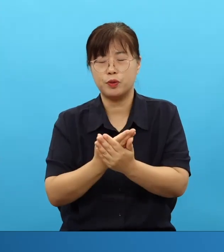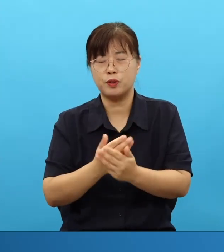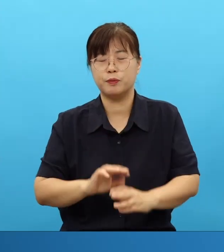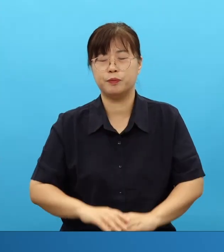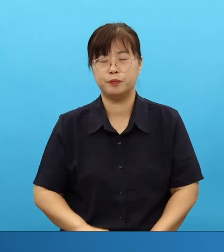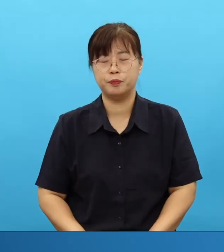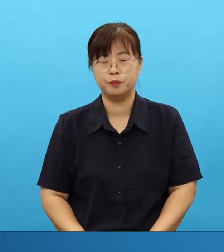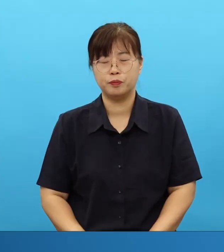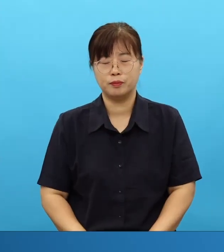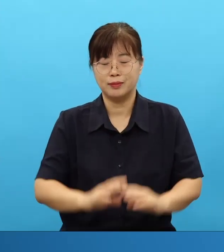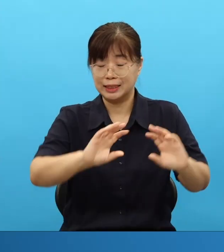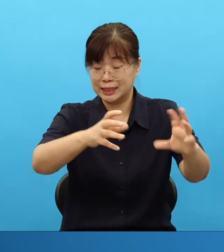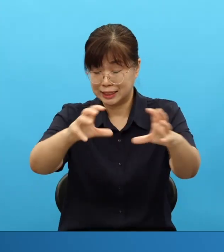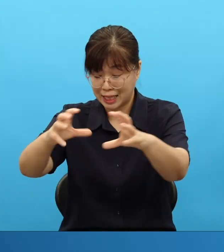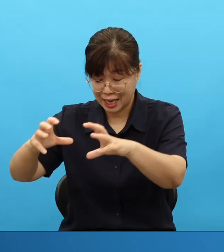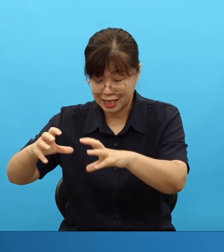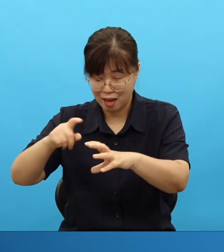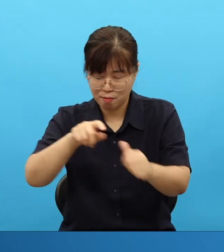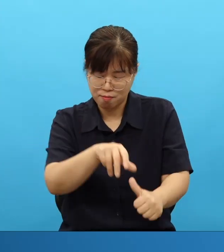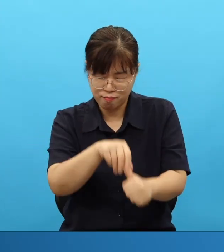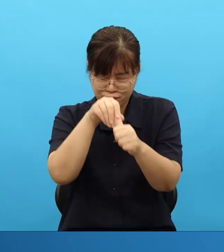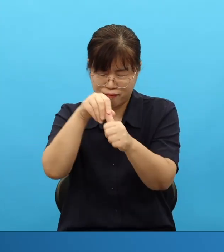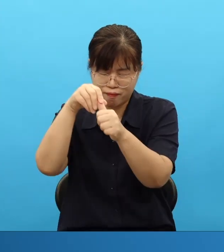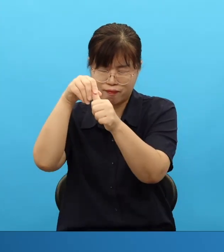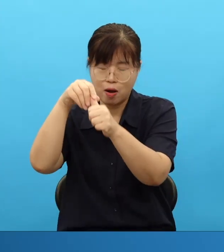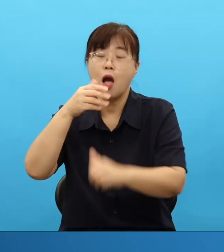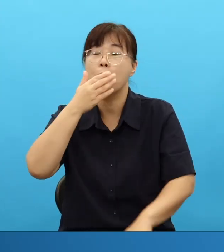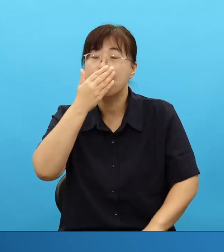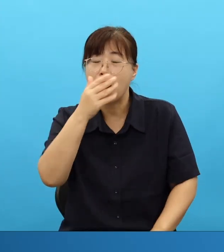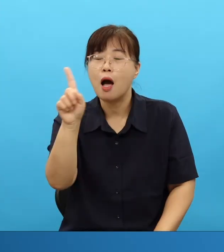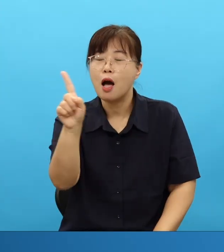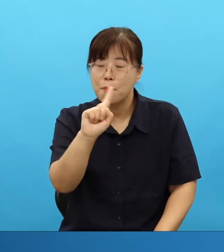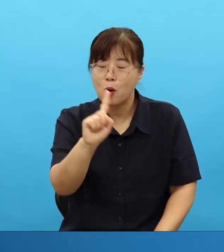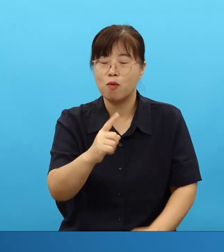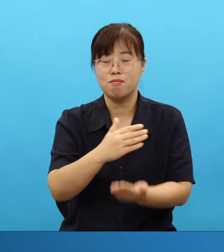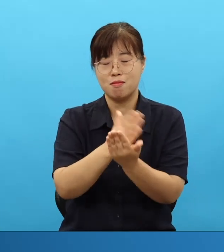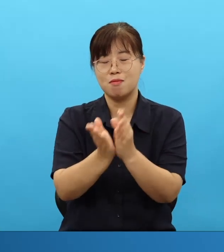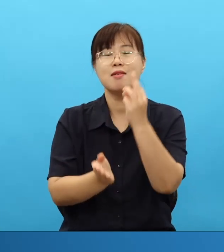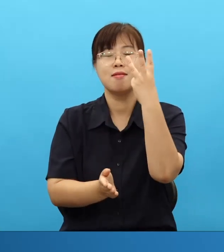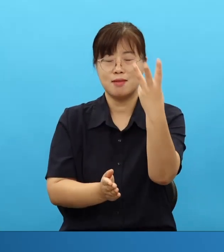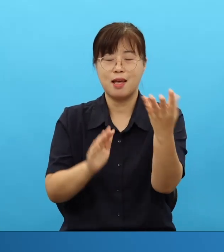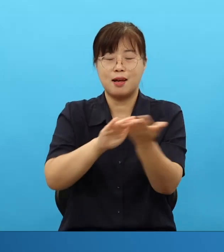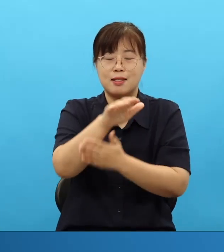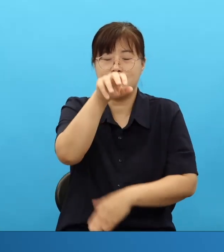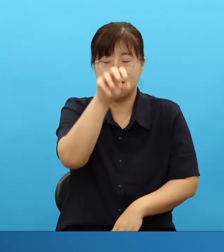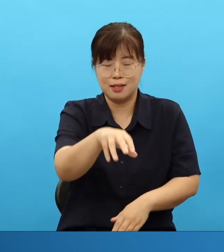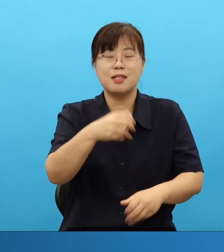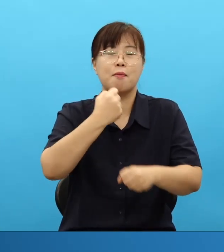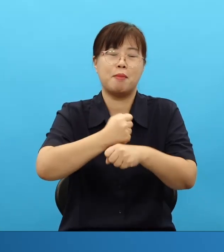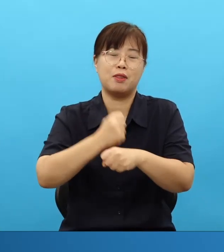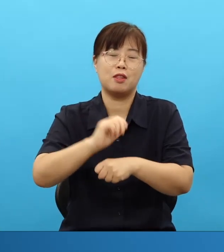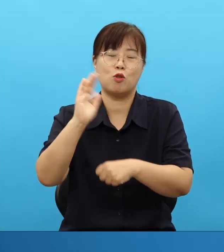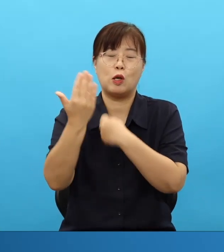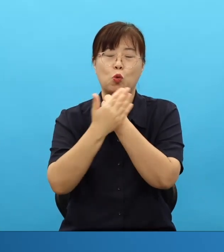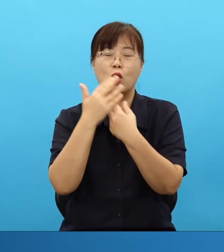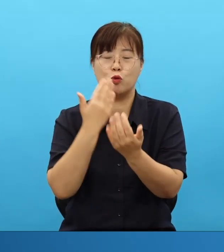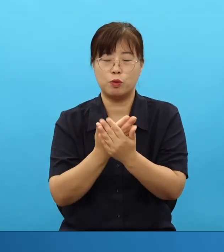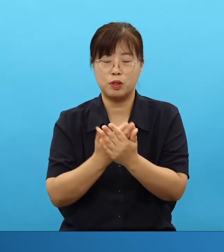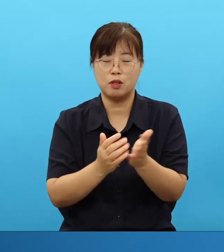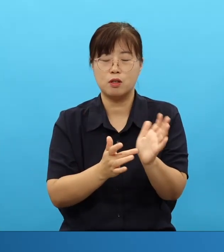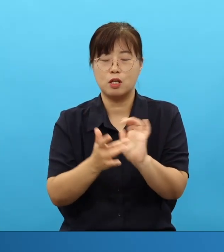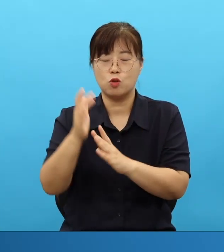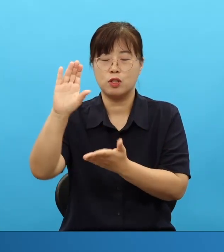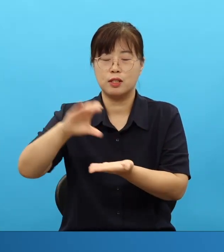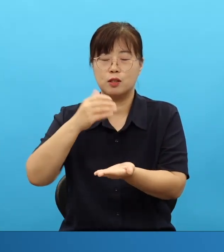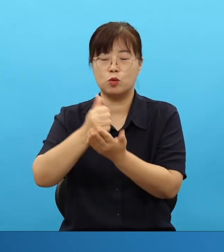전세계 살리는 세 가지이 만들어지게 하옵소서 예수 그리스도의